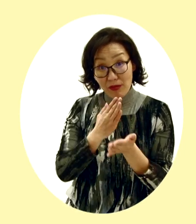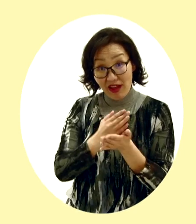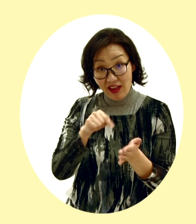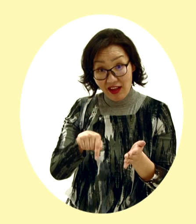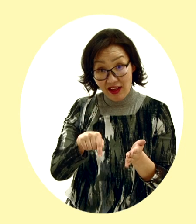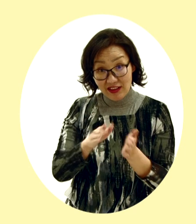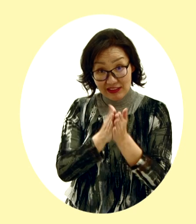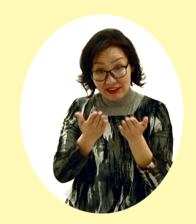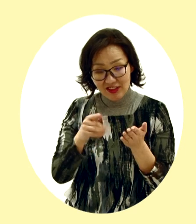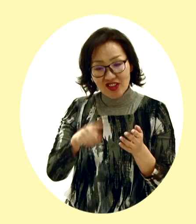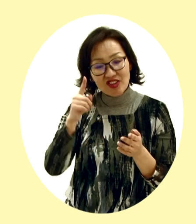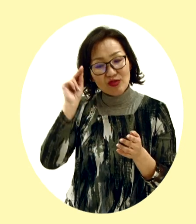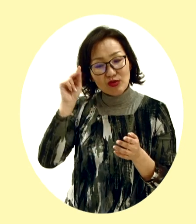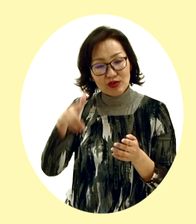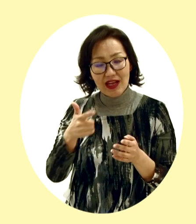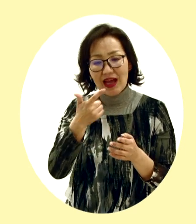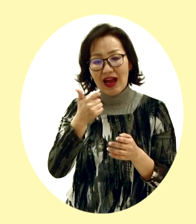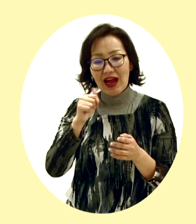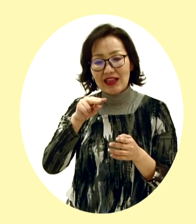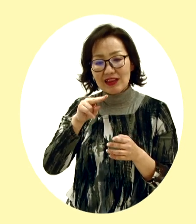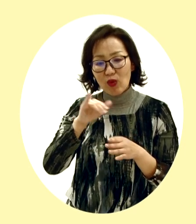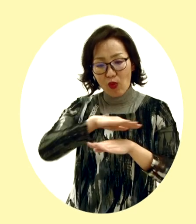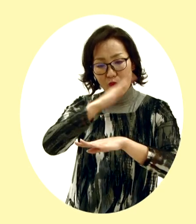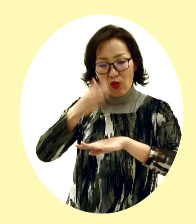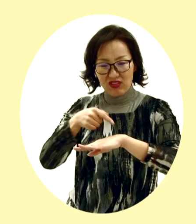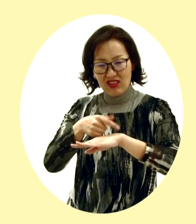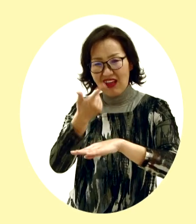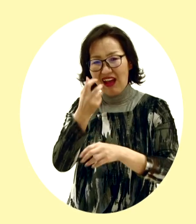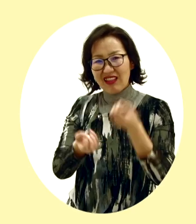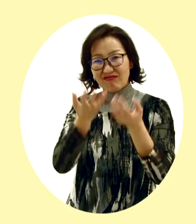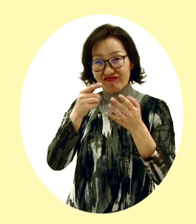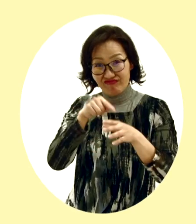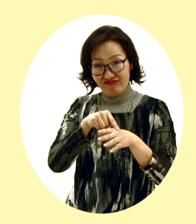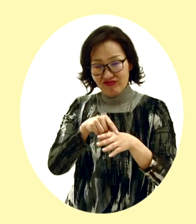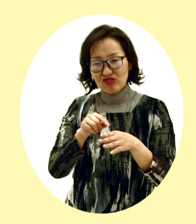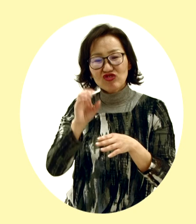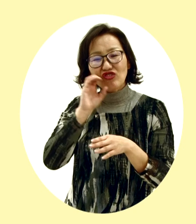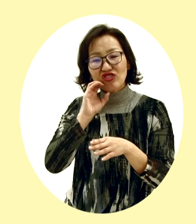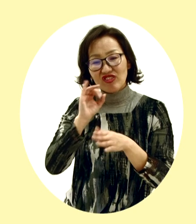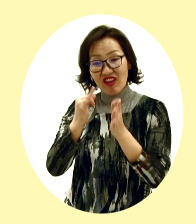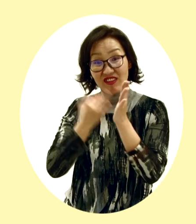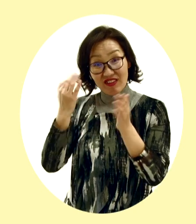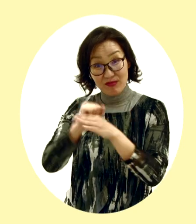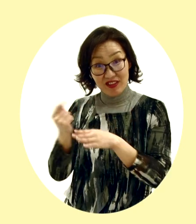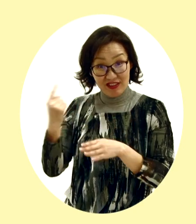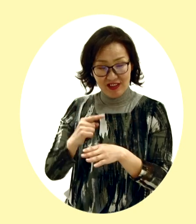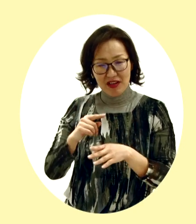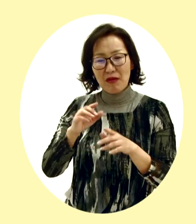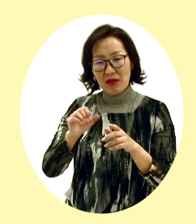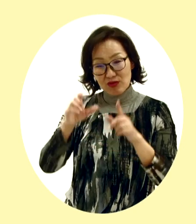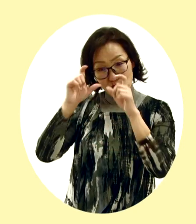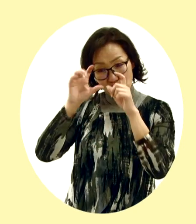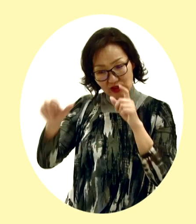байгаа. За, энд нэгэн сурагч галтуулын дэлбэрэлтийн талаарх сонирхолтой илтгэл бэлтж иржээ. Мөн зураг